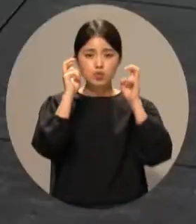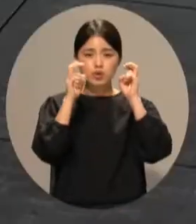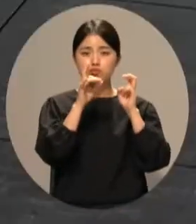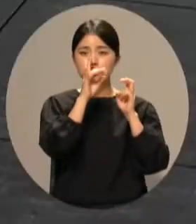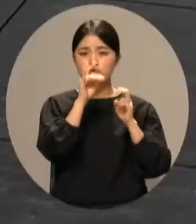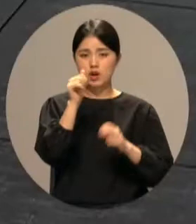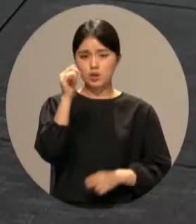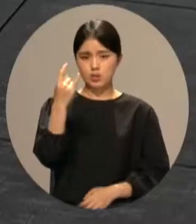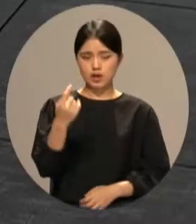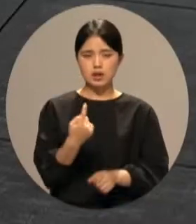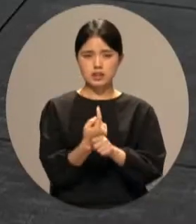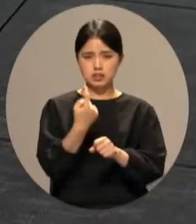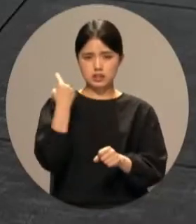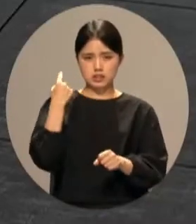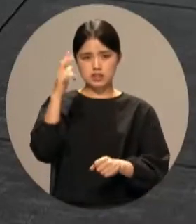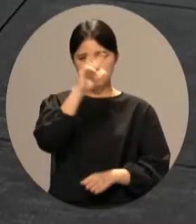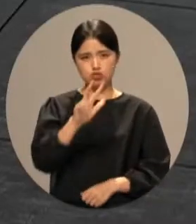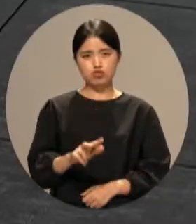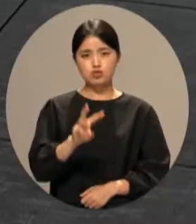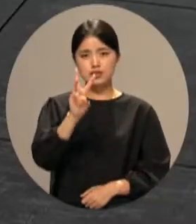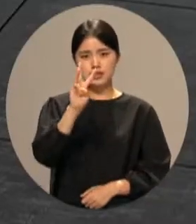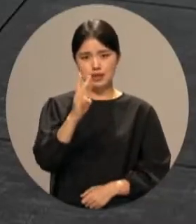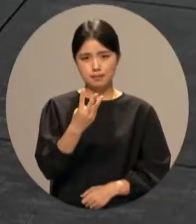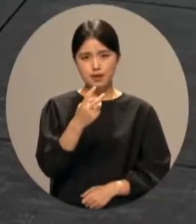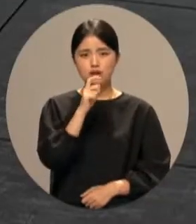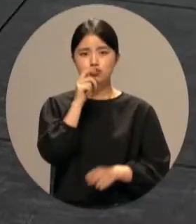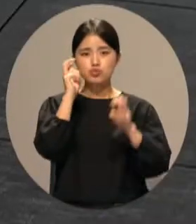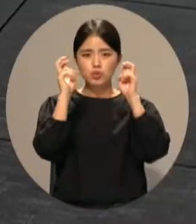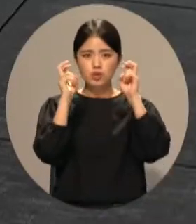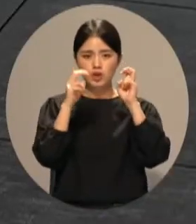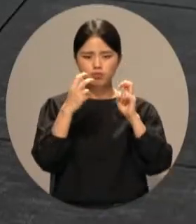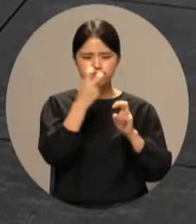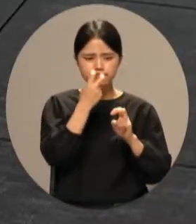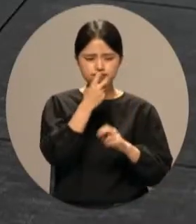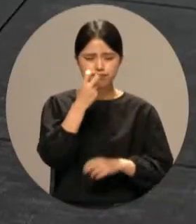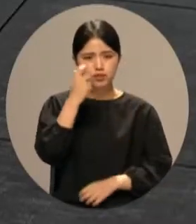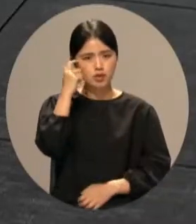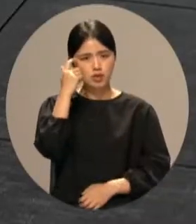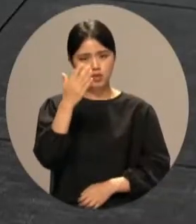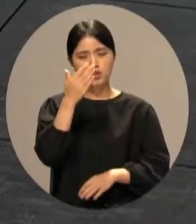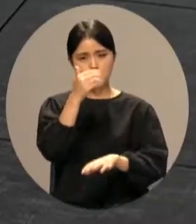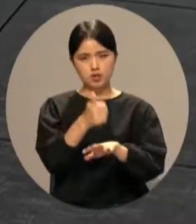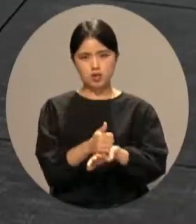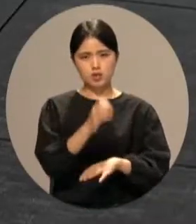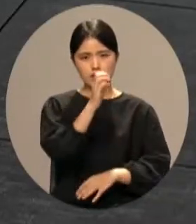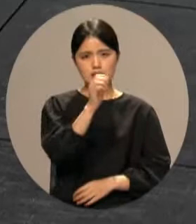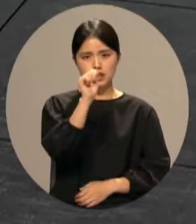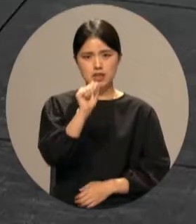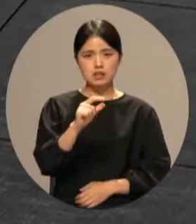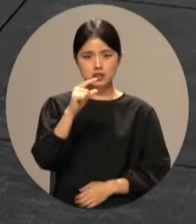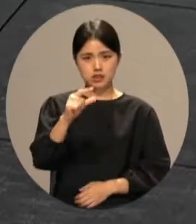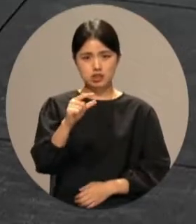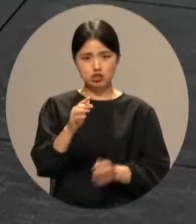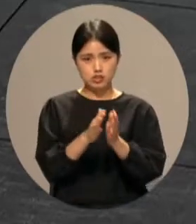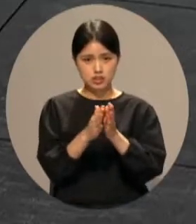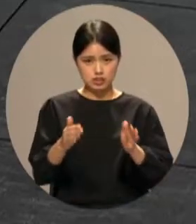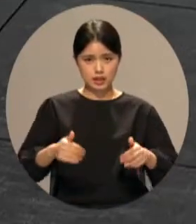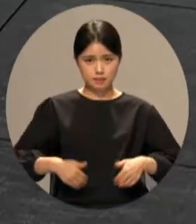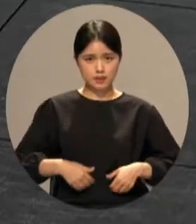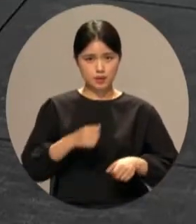중소기업중앙회가 지난해 전국 300개 중소기업을 대상으로 조사한 결과 ESG 경영 도입 필요성을 느낀다는